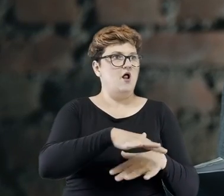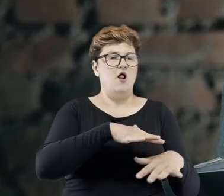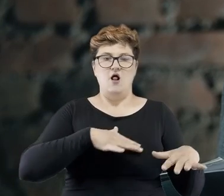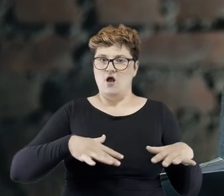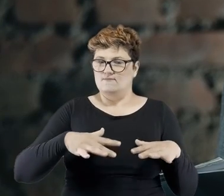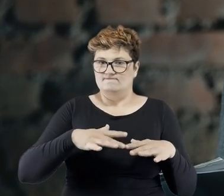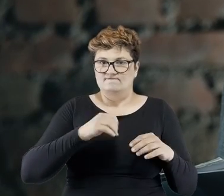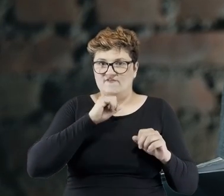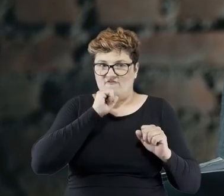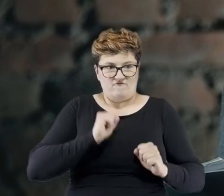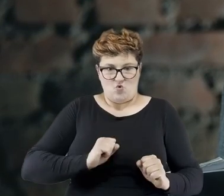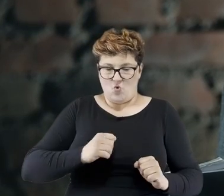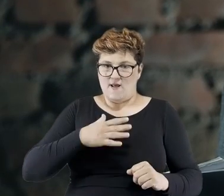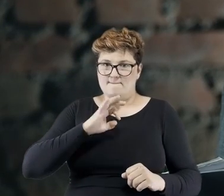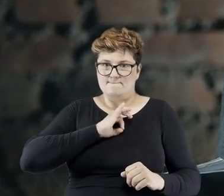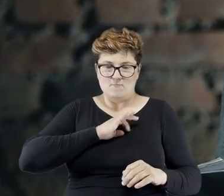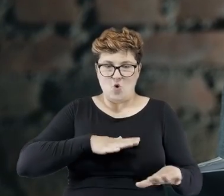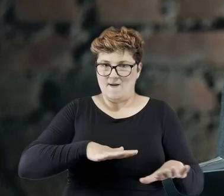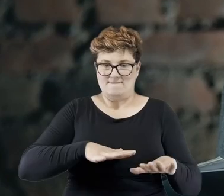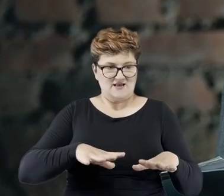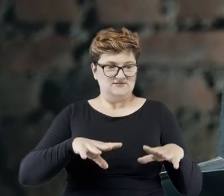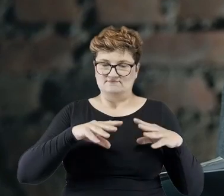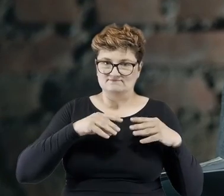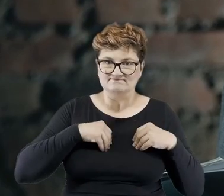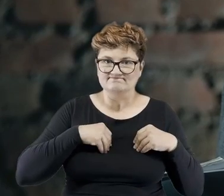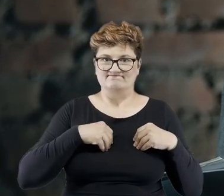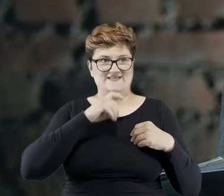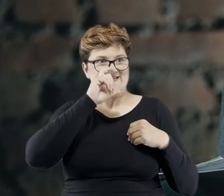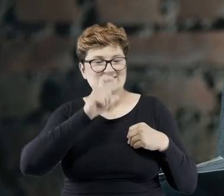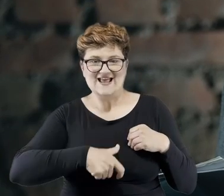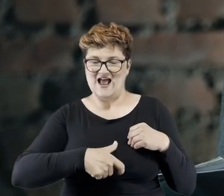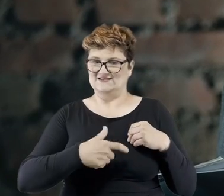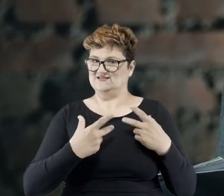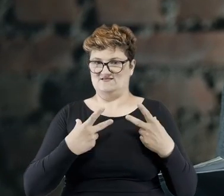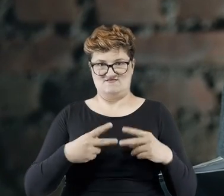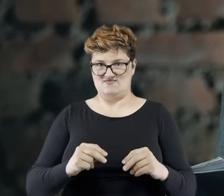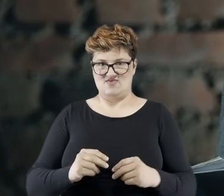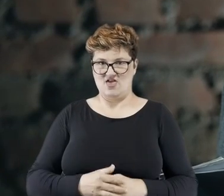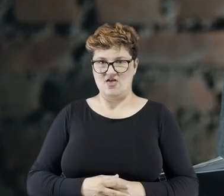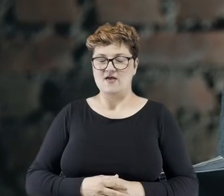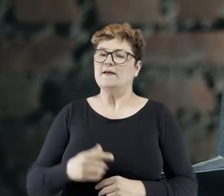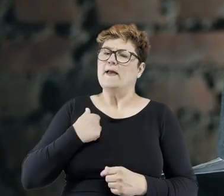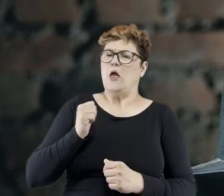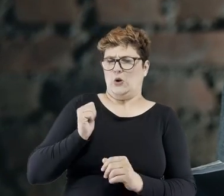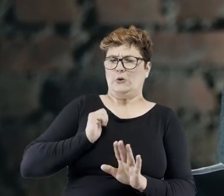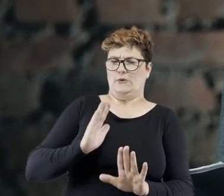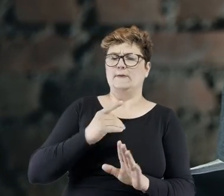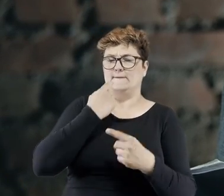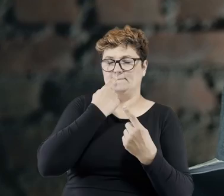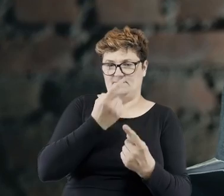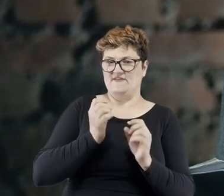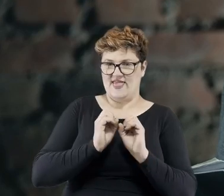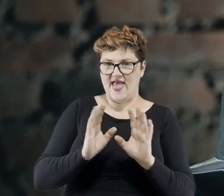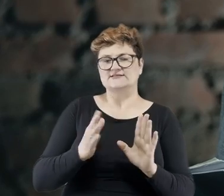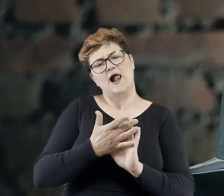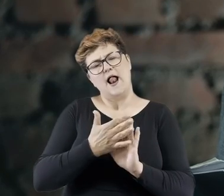jakby wykorzenioną z tego miejsca, nieakceptującą Gdańska. Może ja na wszelki wypadek, żeby to